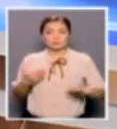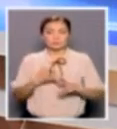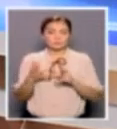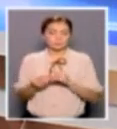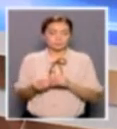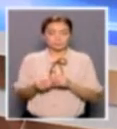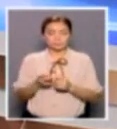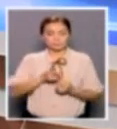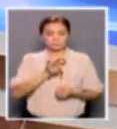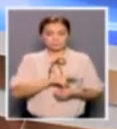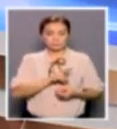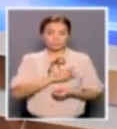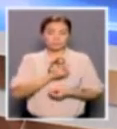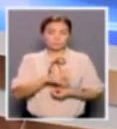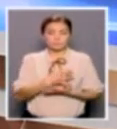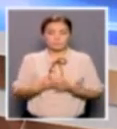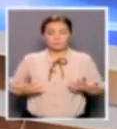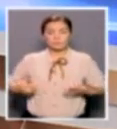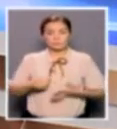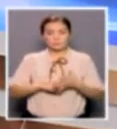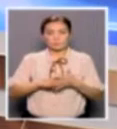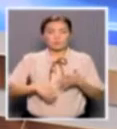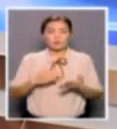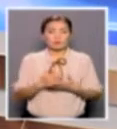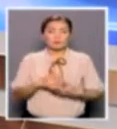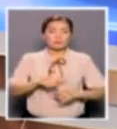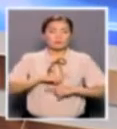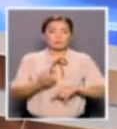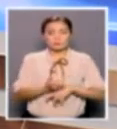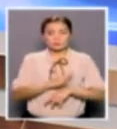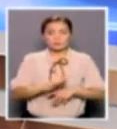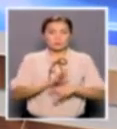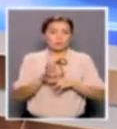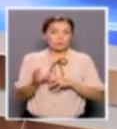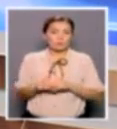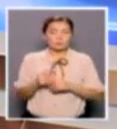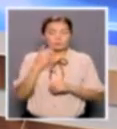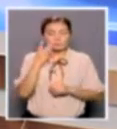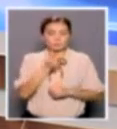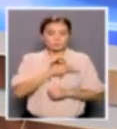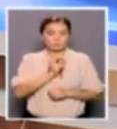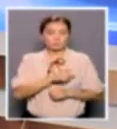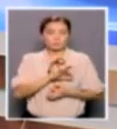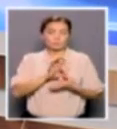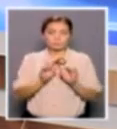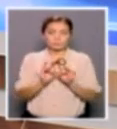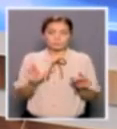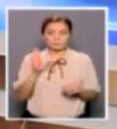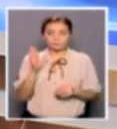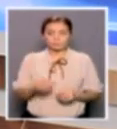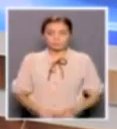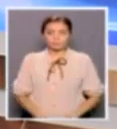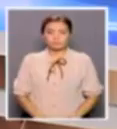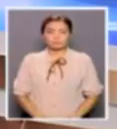мініп кеткендер әртүрлі себептермен ажал құшқан. Діттеген жеріне жете алмай, ғұмыры қысқа қайырылғандар жайында қайраттың